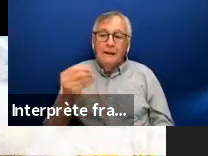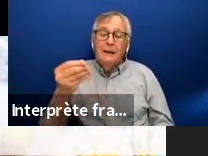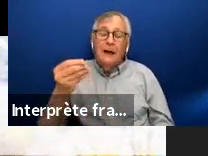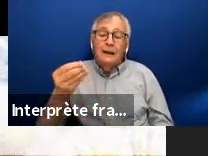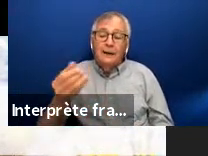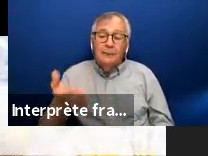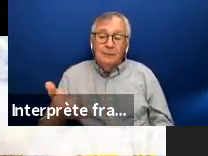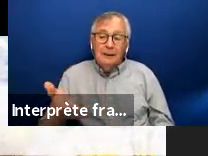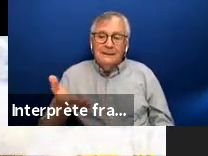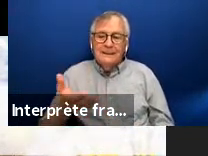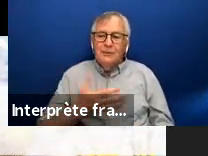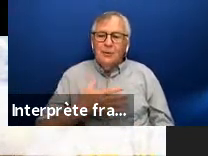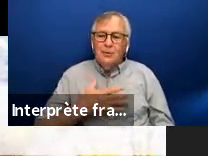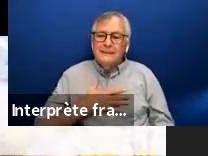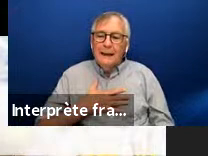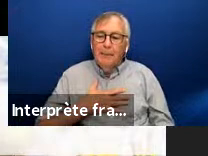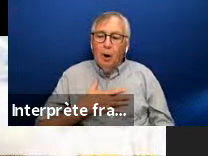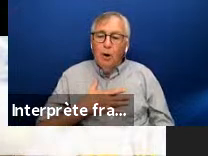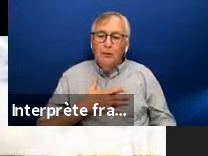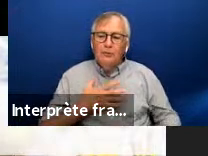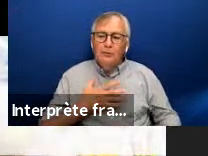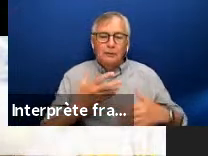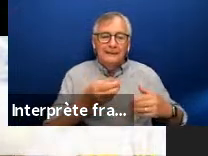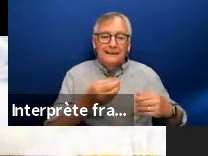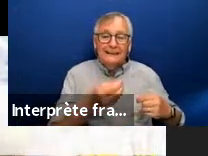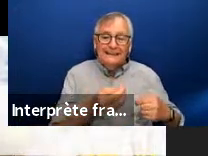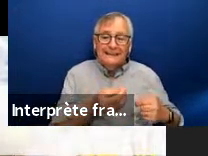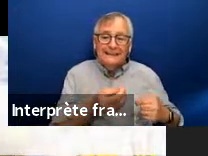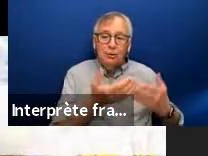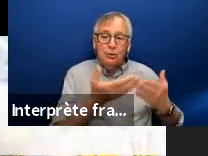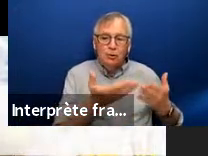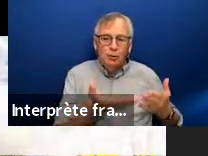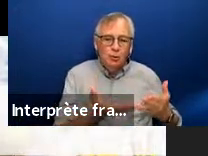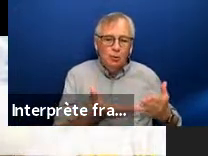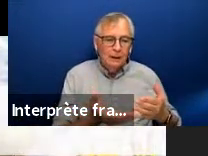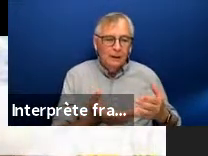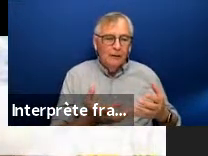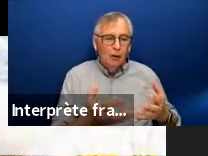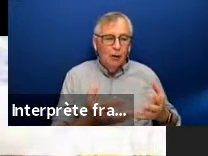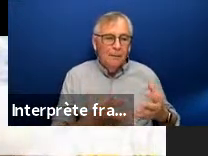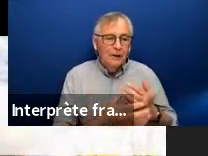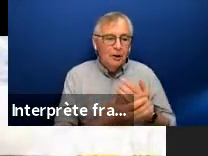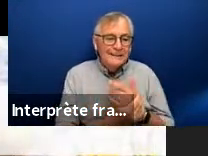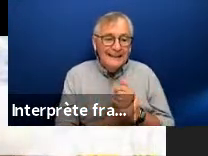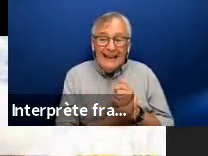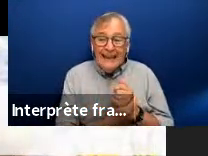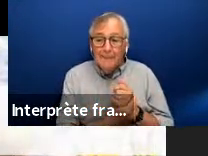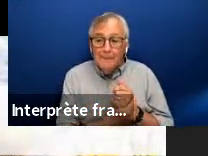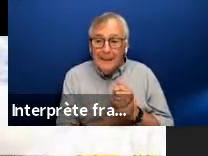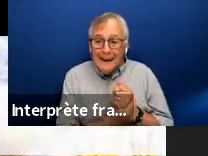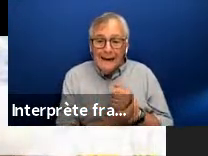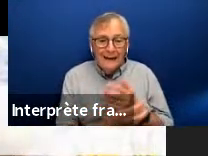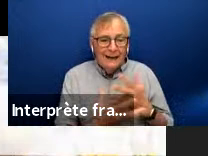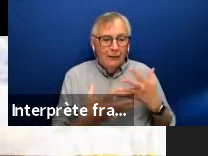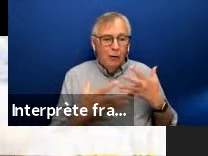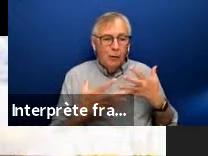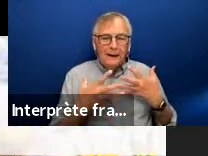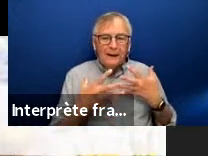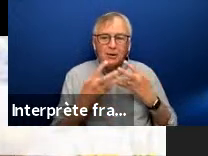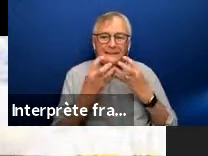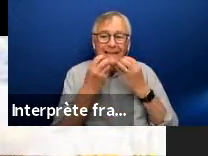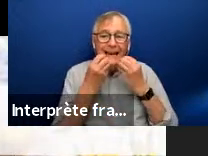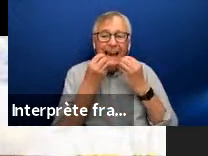Donc, c'est un symbole. Souvent, des artistes sourds vont prioriser les mains,